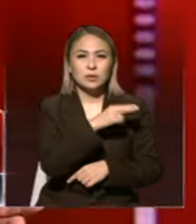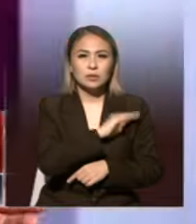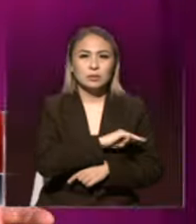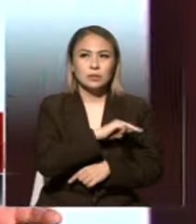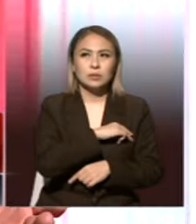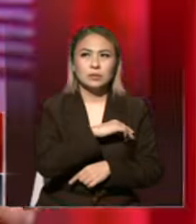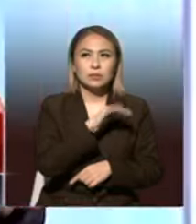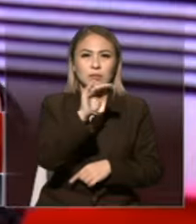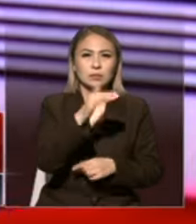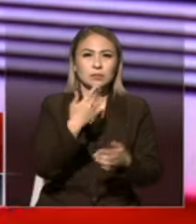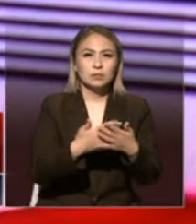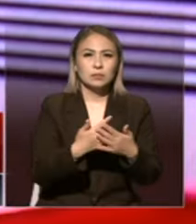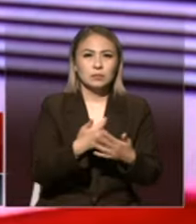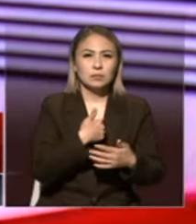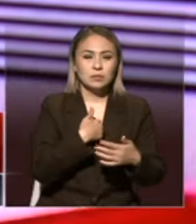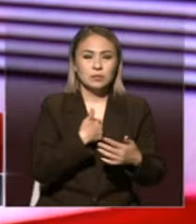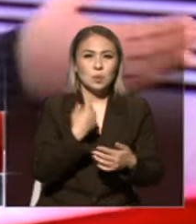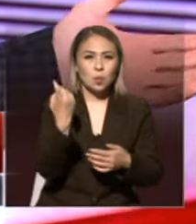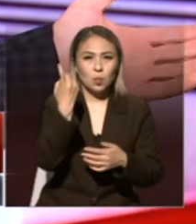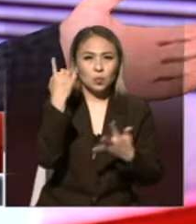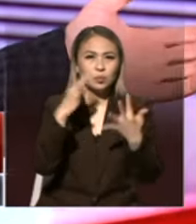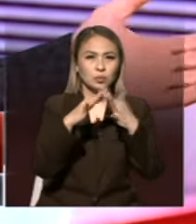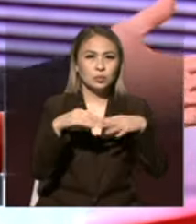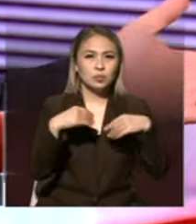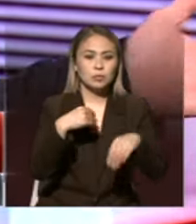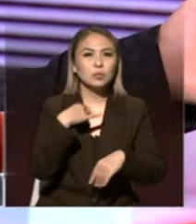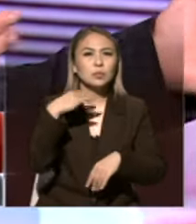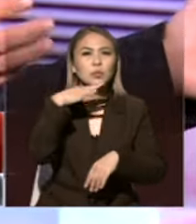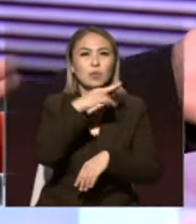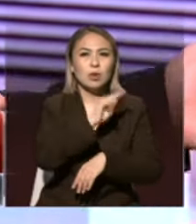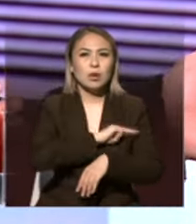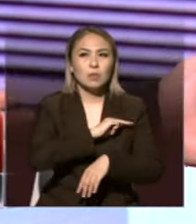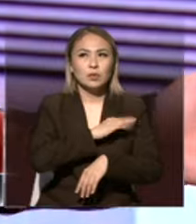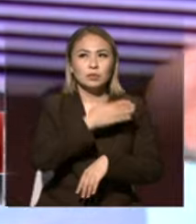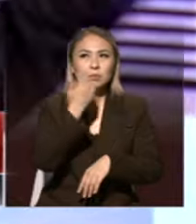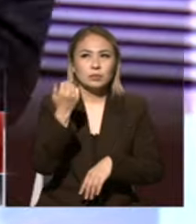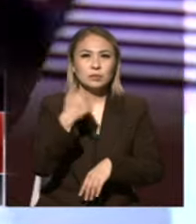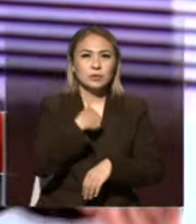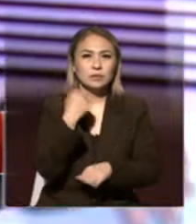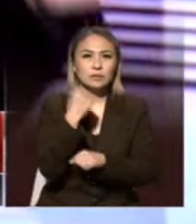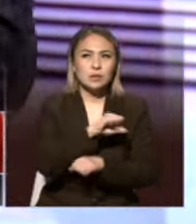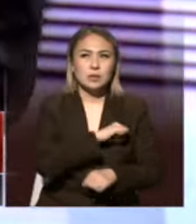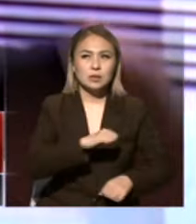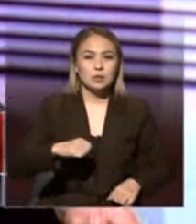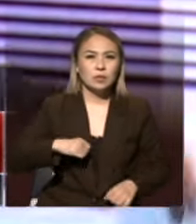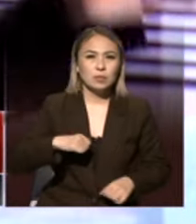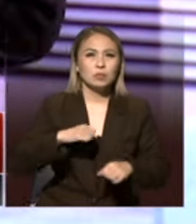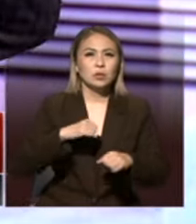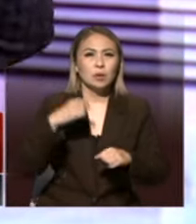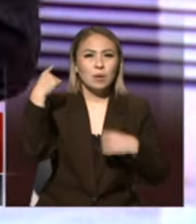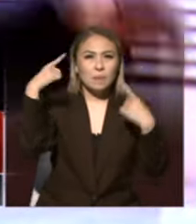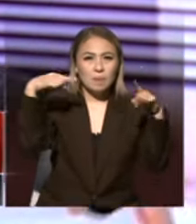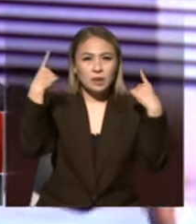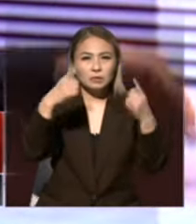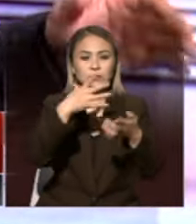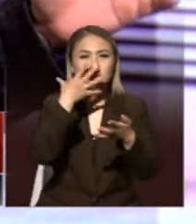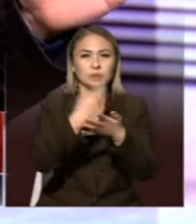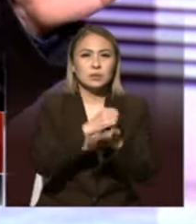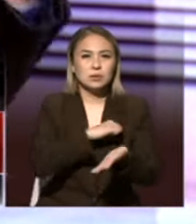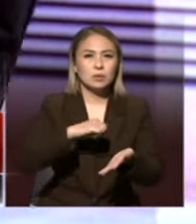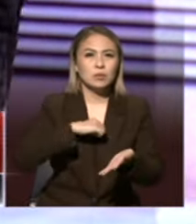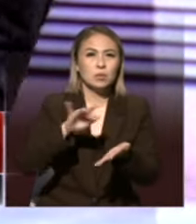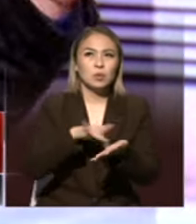айтамын, жігіттер? Біз шаруамыз деймін. Біздің асып тастаған жұмысымыз жоқ. Оған жаңағындай жұмыскеріміз де жоқ. Өзіміз тракторист, өзіміз қойшы, өзіміз